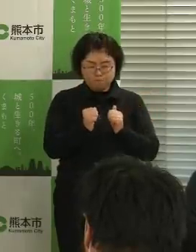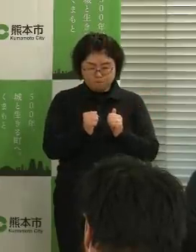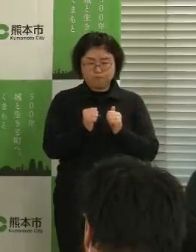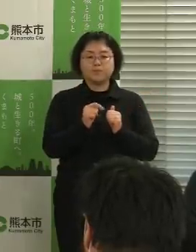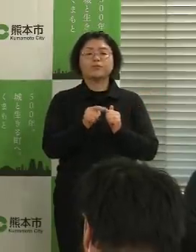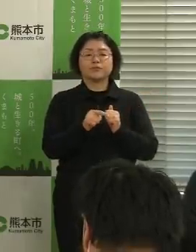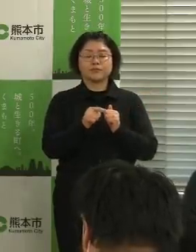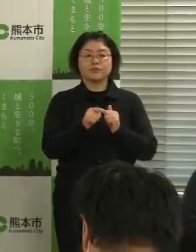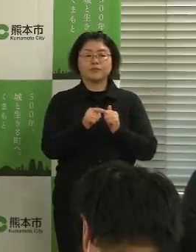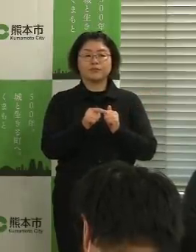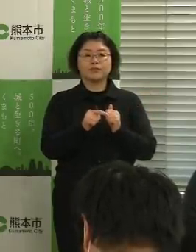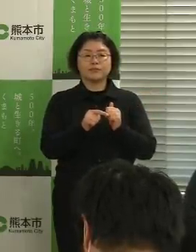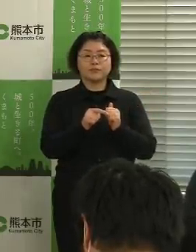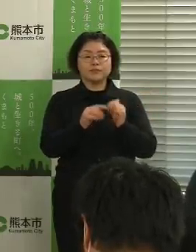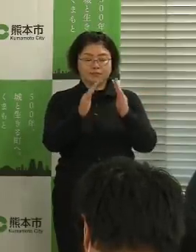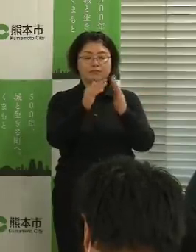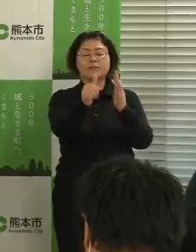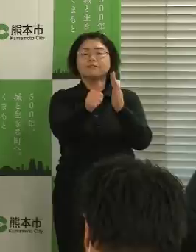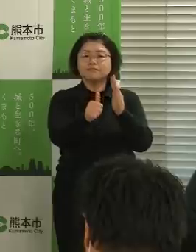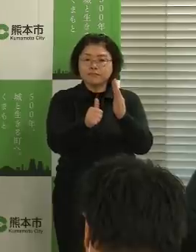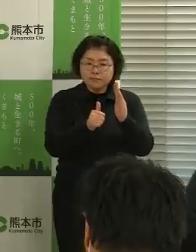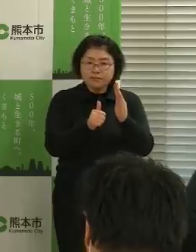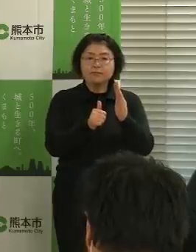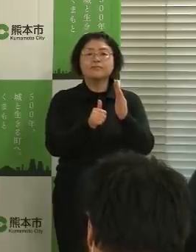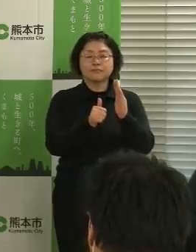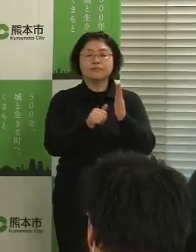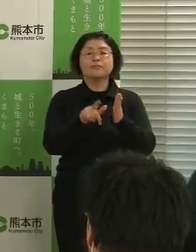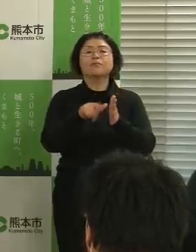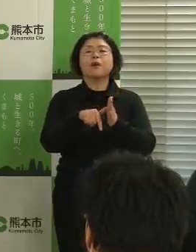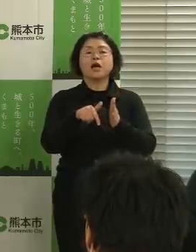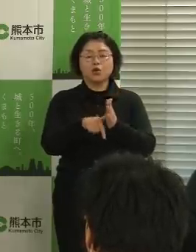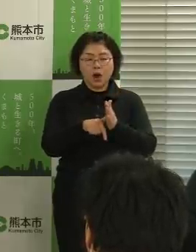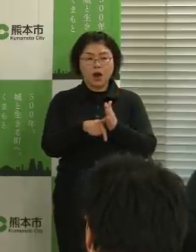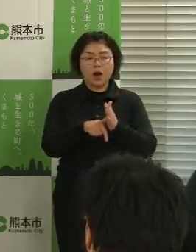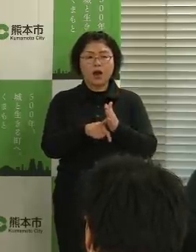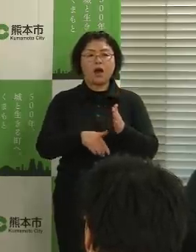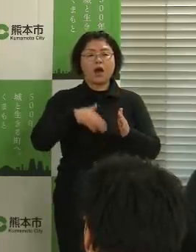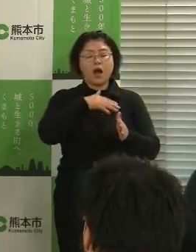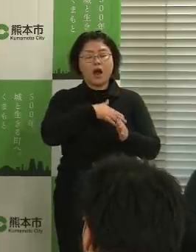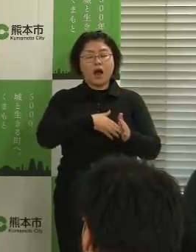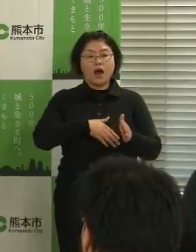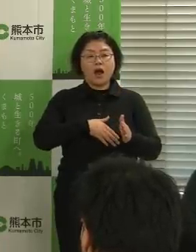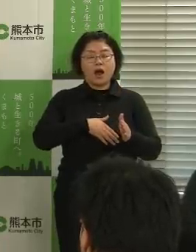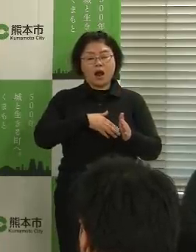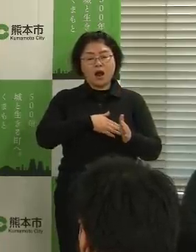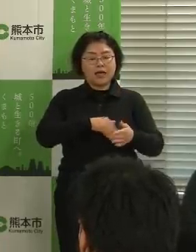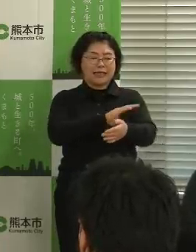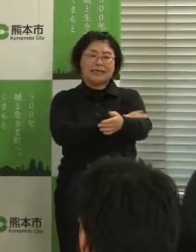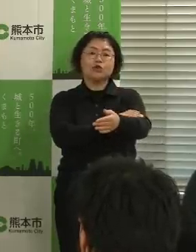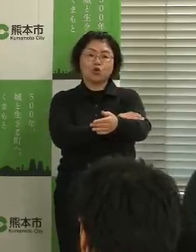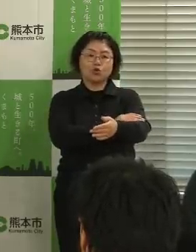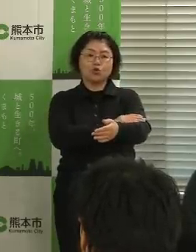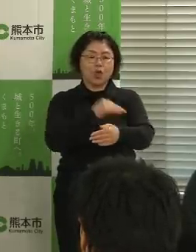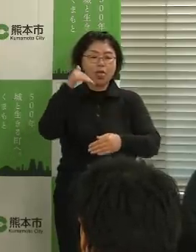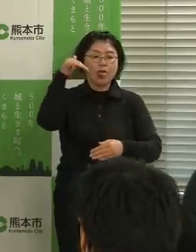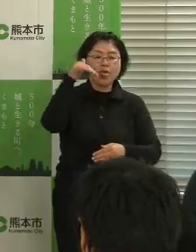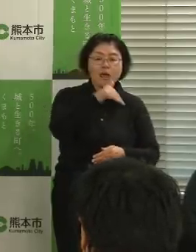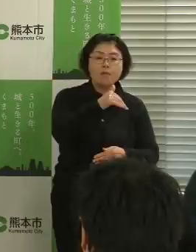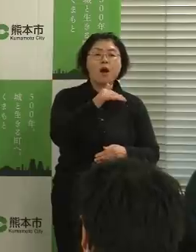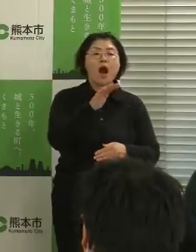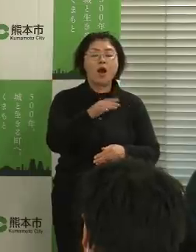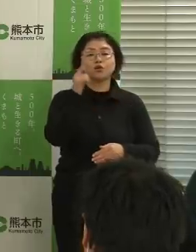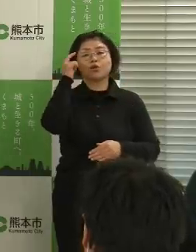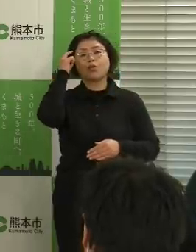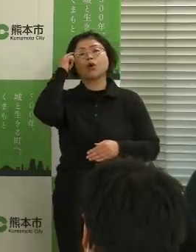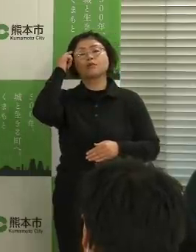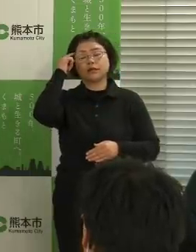まあ、自粛をするなりなんなりということになりますと、あの筋力も含めて落ちてきますので、実は